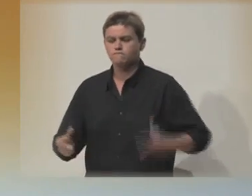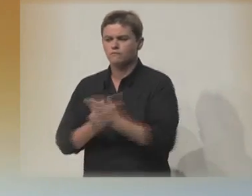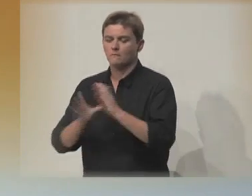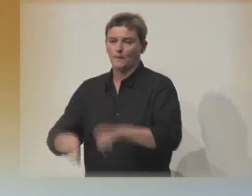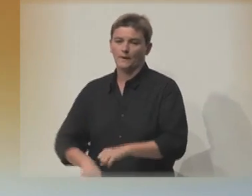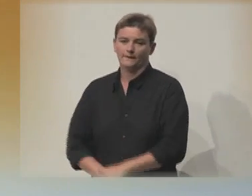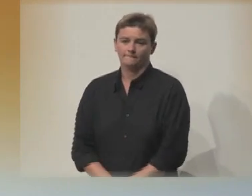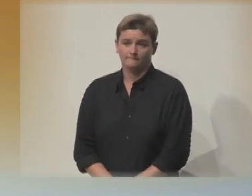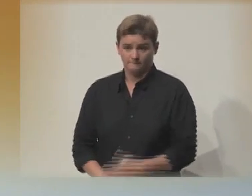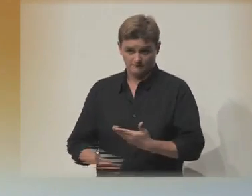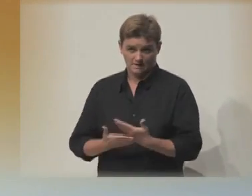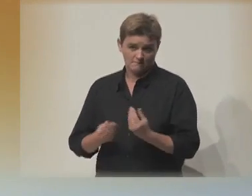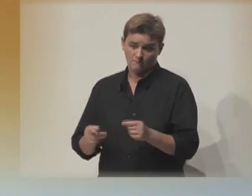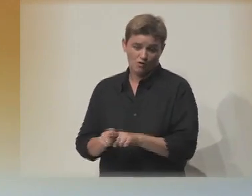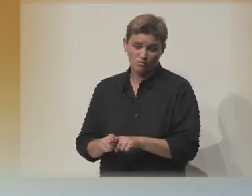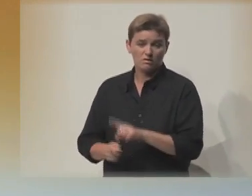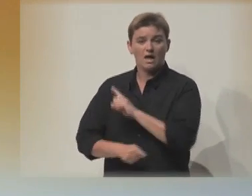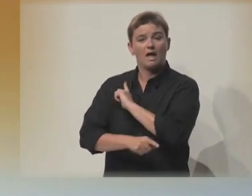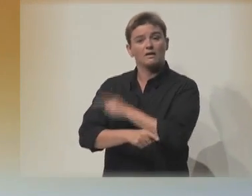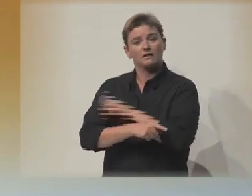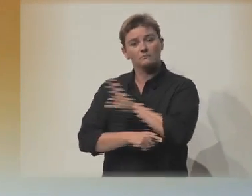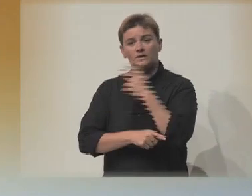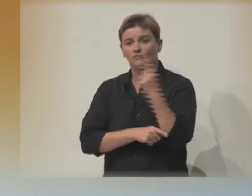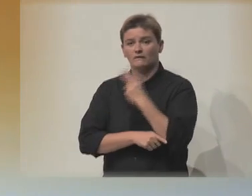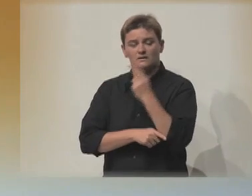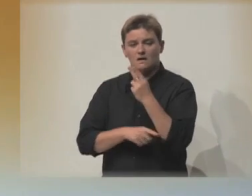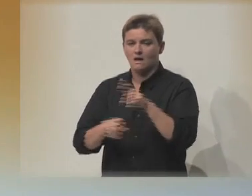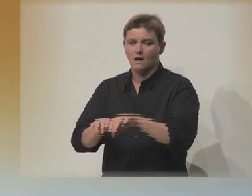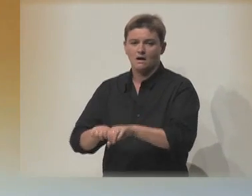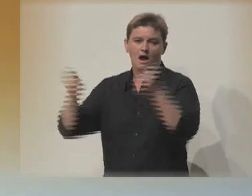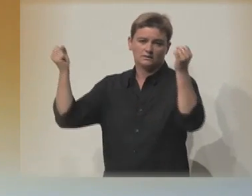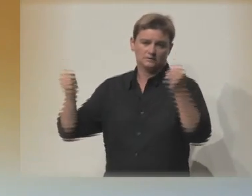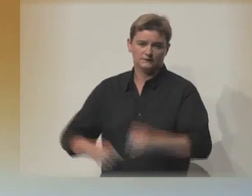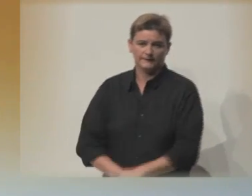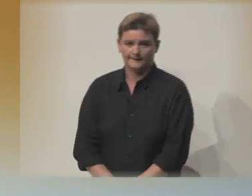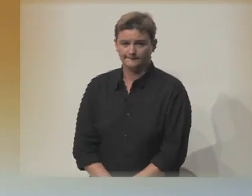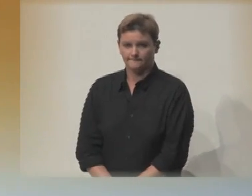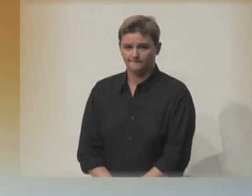a voulu briser l'énergie de l'université française.